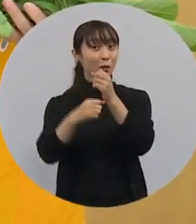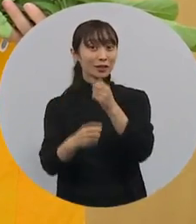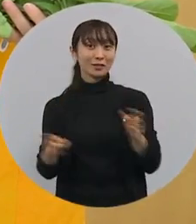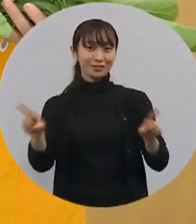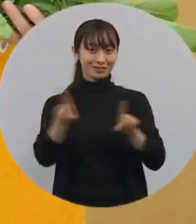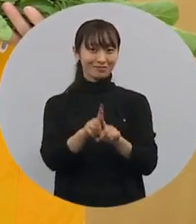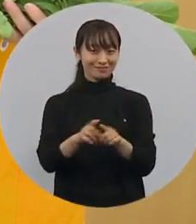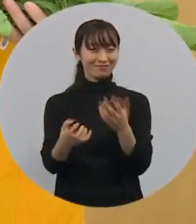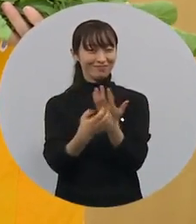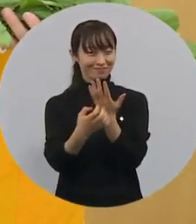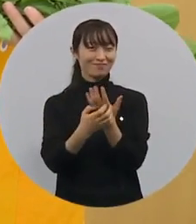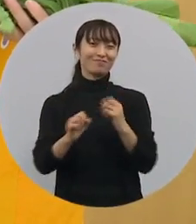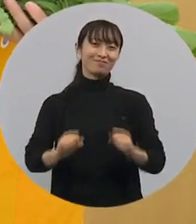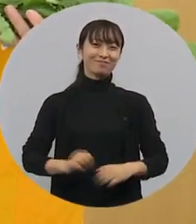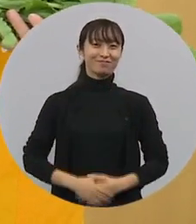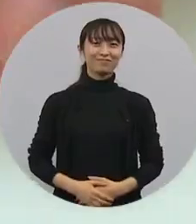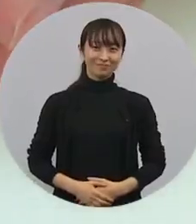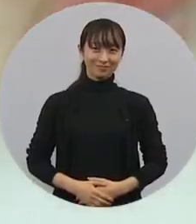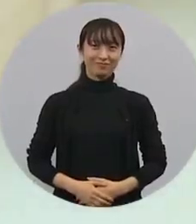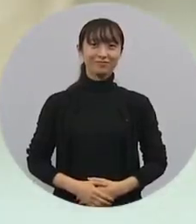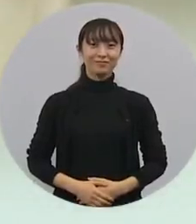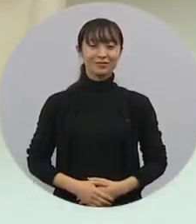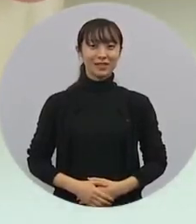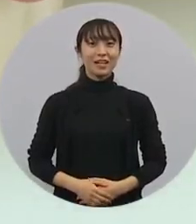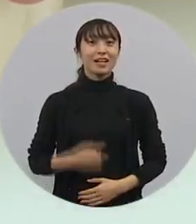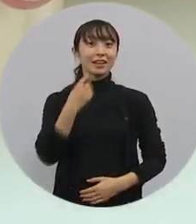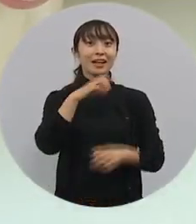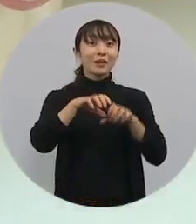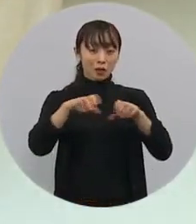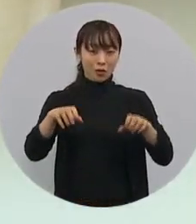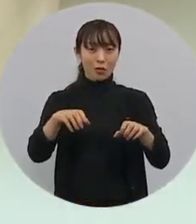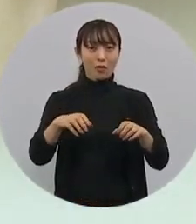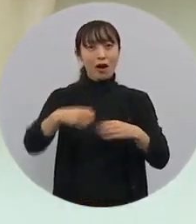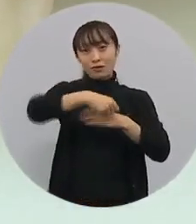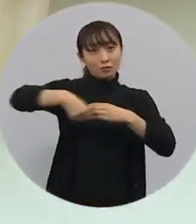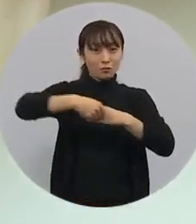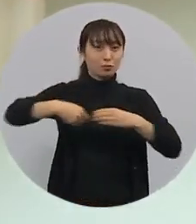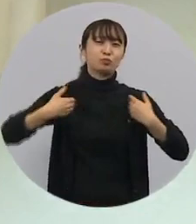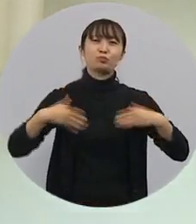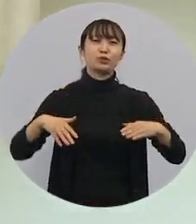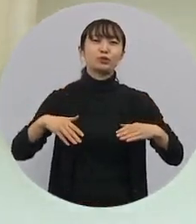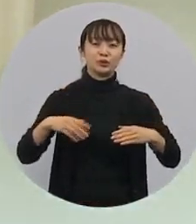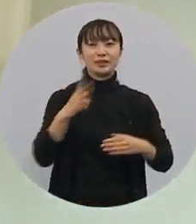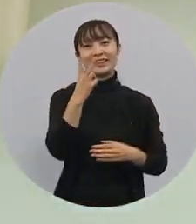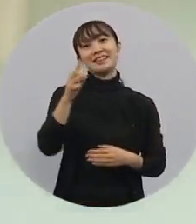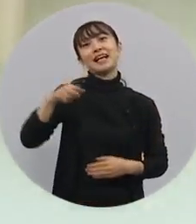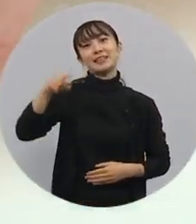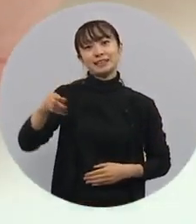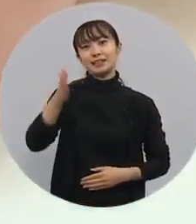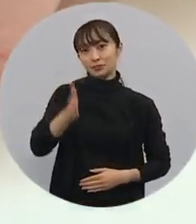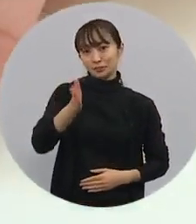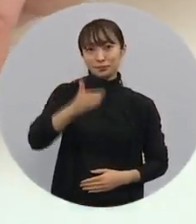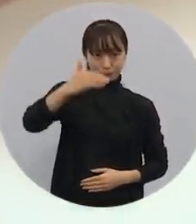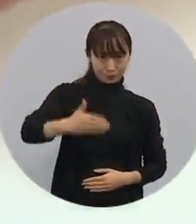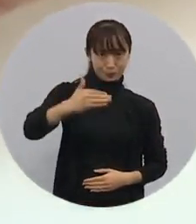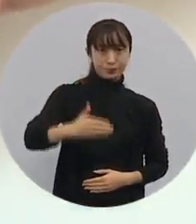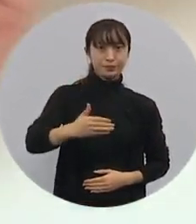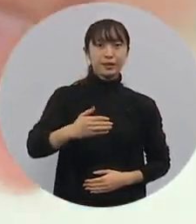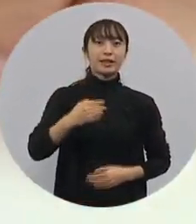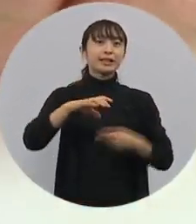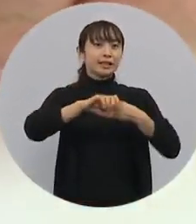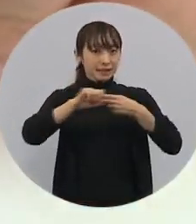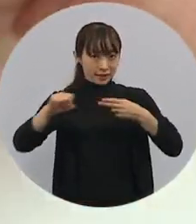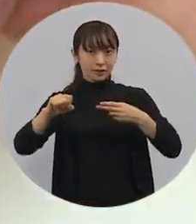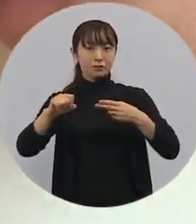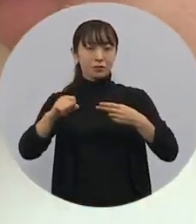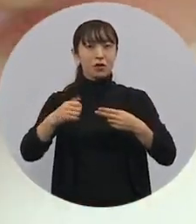に茹でていきます。 大根は皮を剥かずに2センチの角切りに、人参も皮を剥か